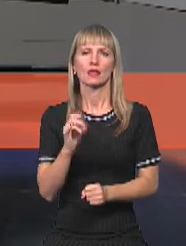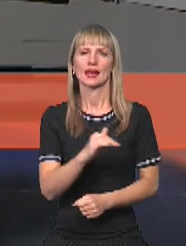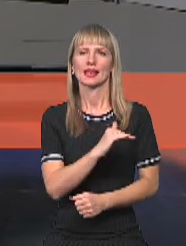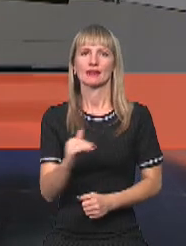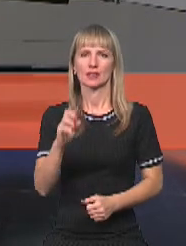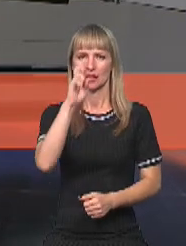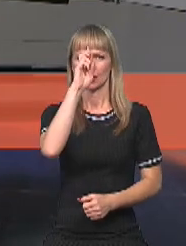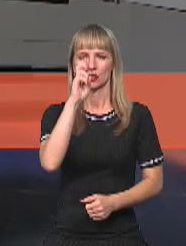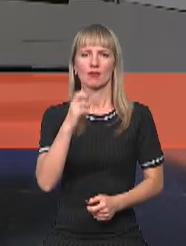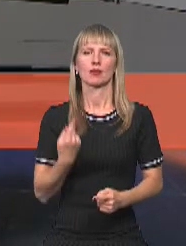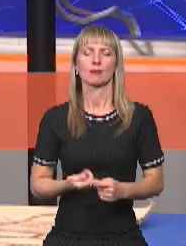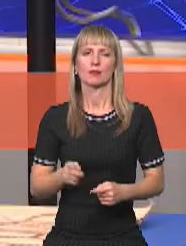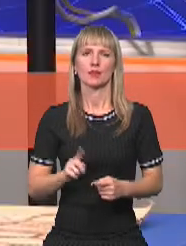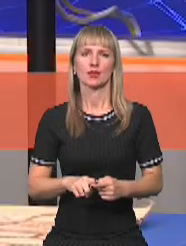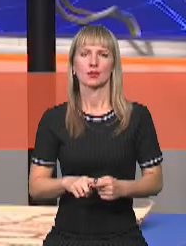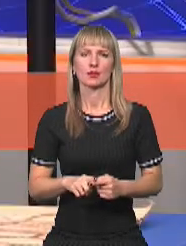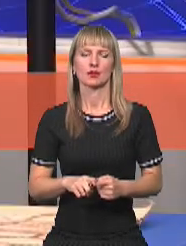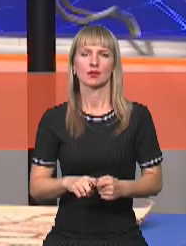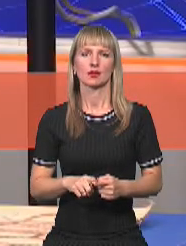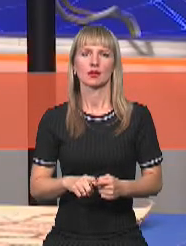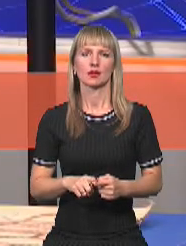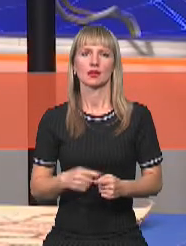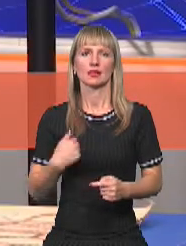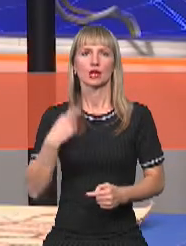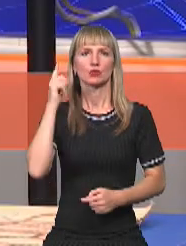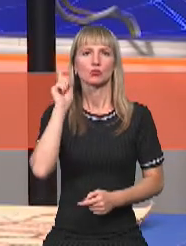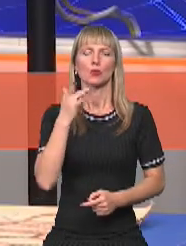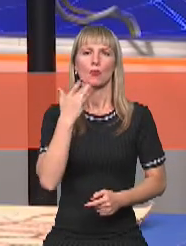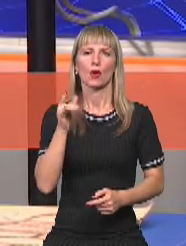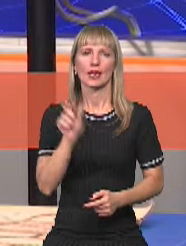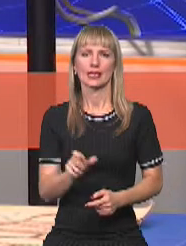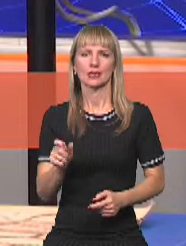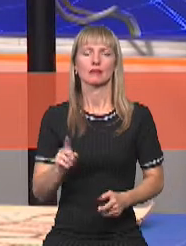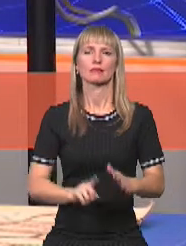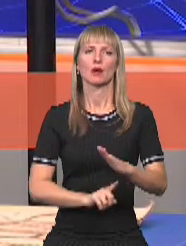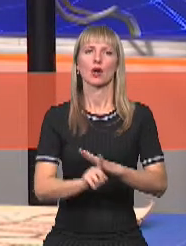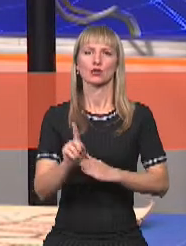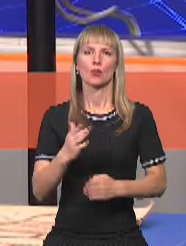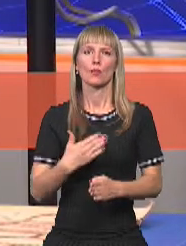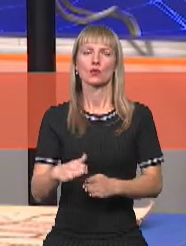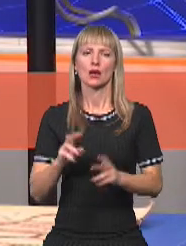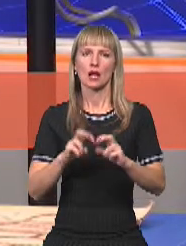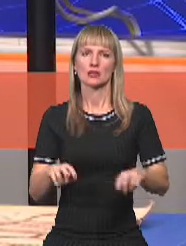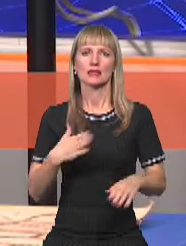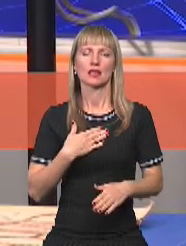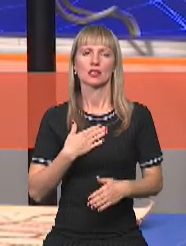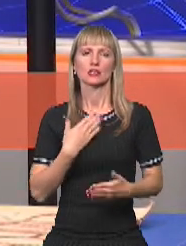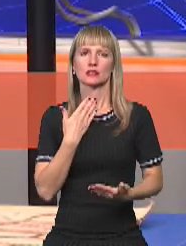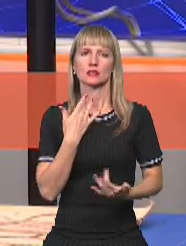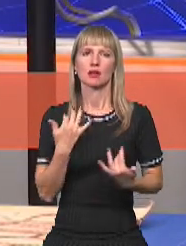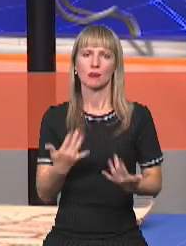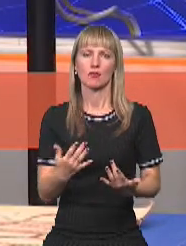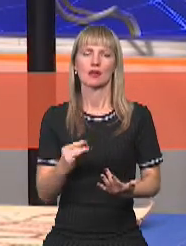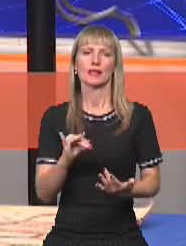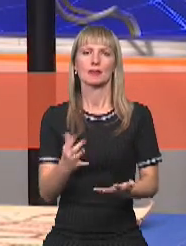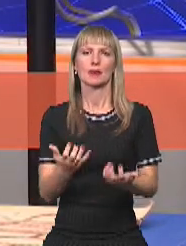держави. Отже, це, сподіваюся, політики вже почнуть поступово розглядати наші угу запити і